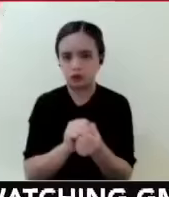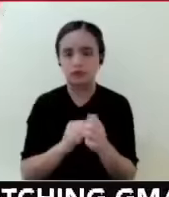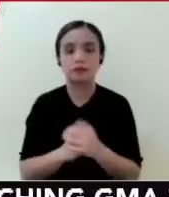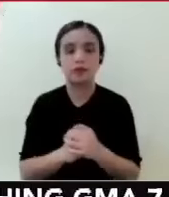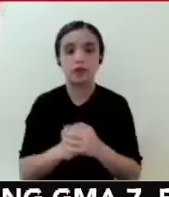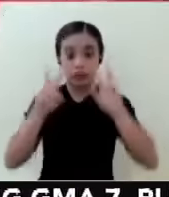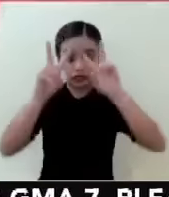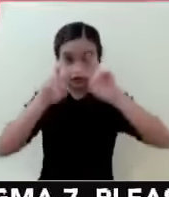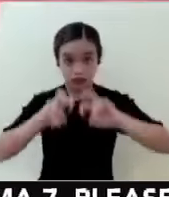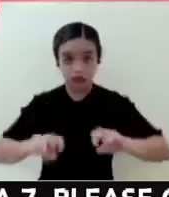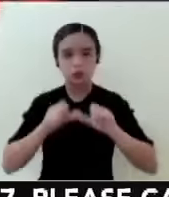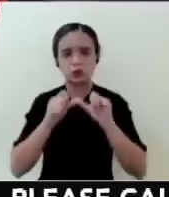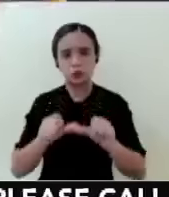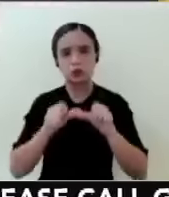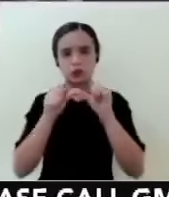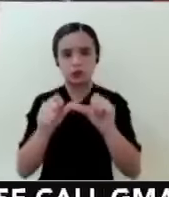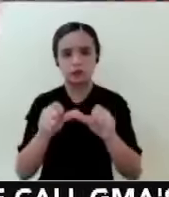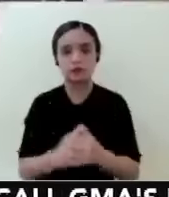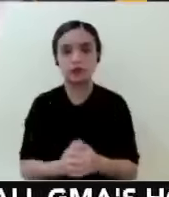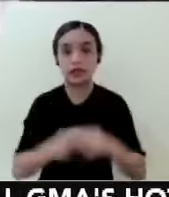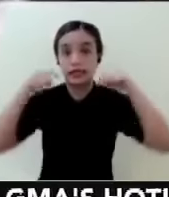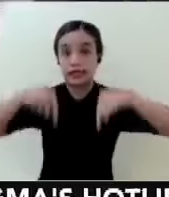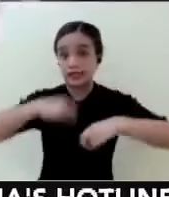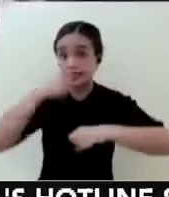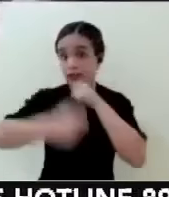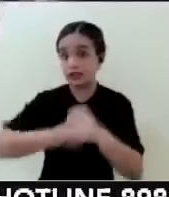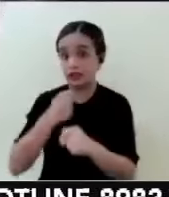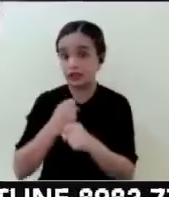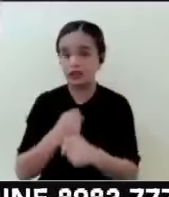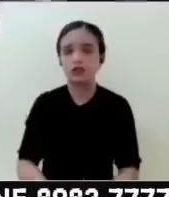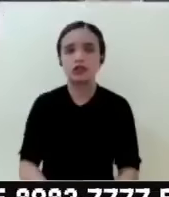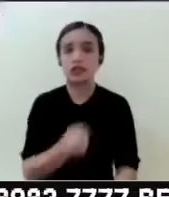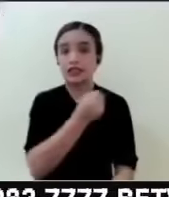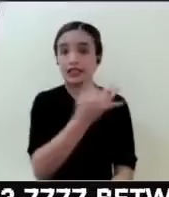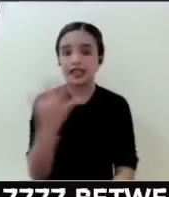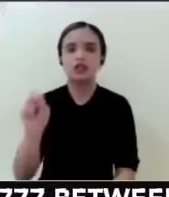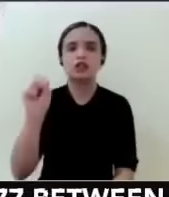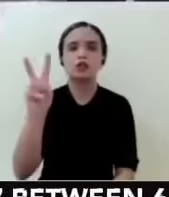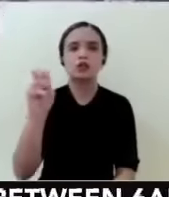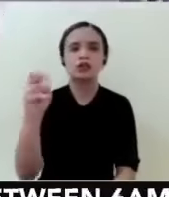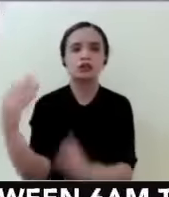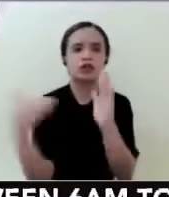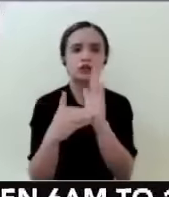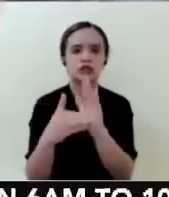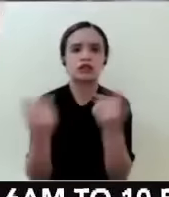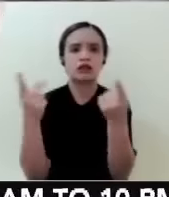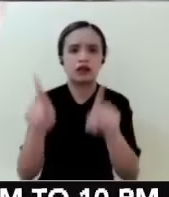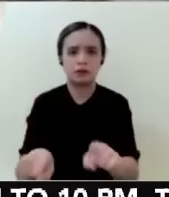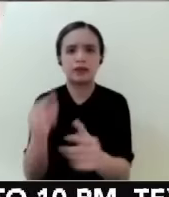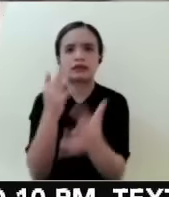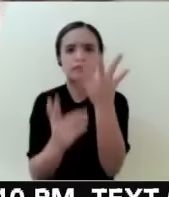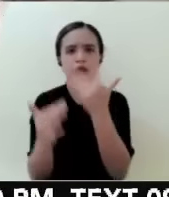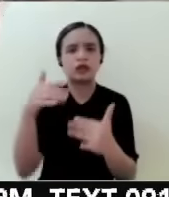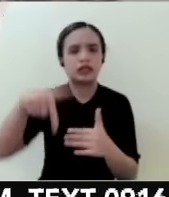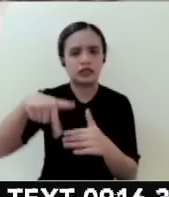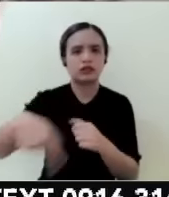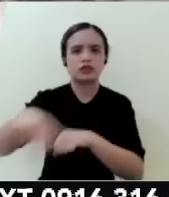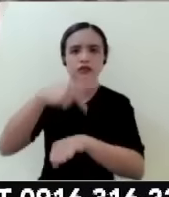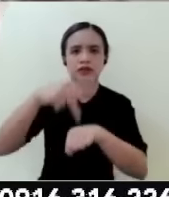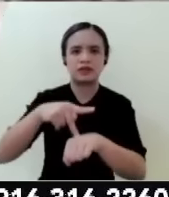investigasyon. Sa taong ito, halos 12,000 ng insidente ng sunog ang naitala sa bansa, kabilang